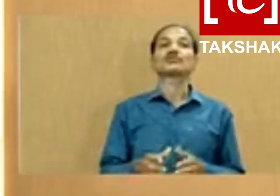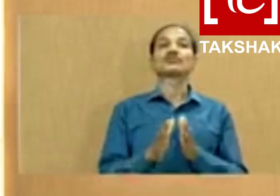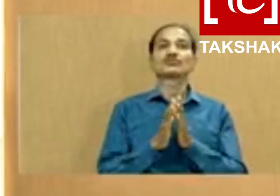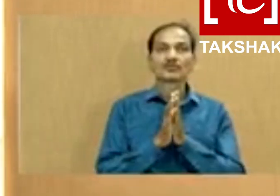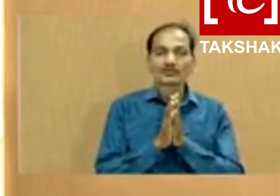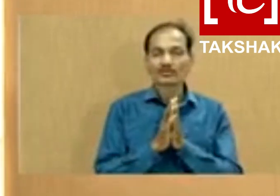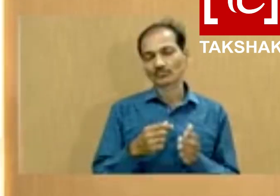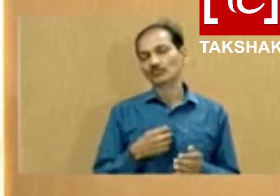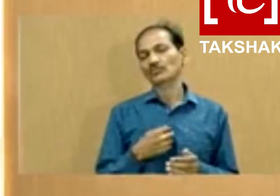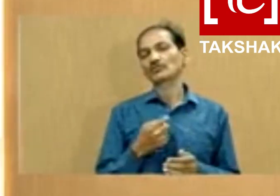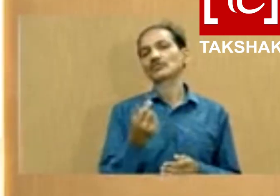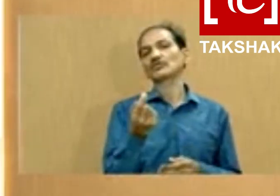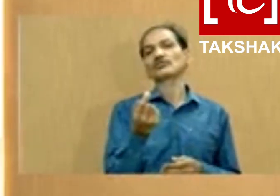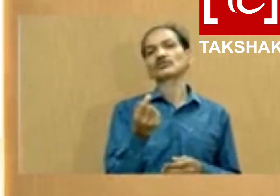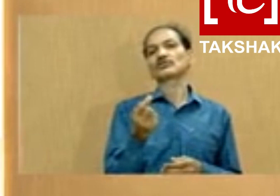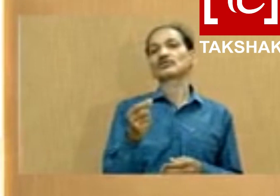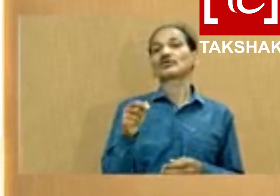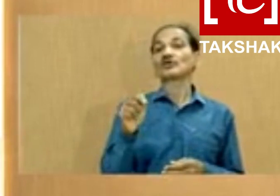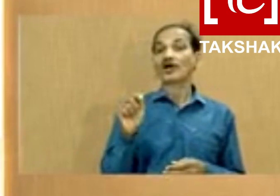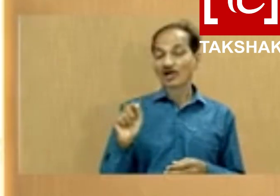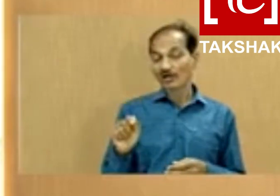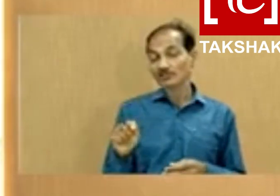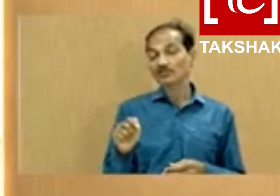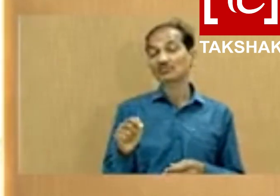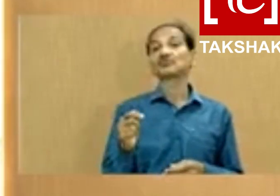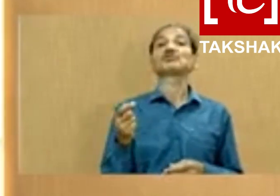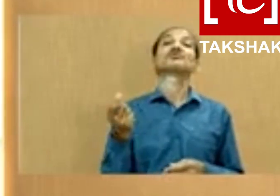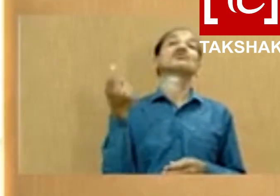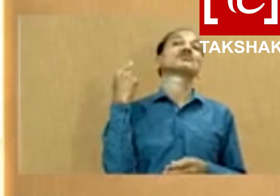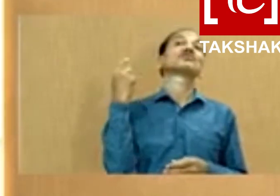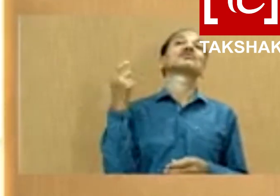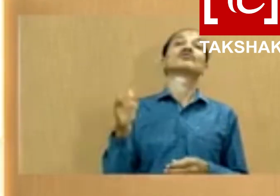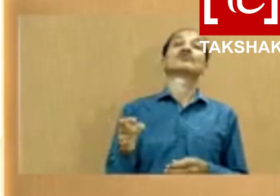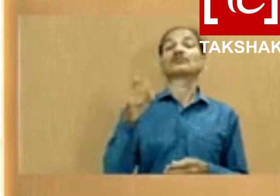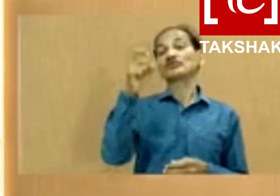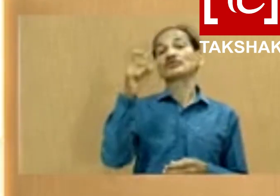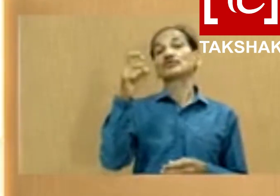ଆଜିକୁ ଠିକ 7 ଦିନ ତଳେ 26 ମାର୍ଚ୍ଚ ତାରିଖରେ ମାନ୍ୟବର ମୁଖ୍ୟମନ୍ତ୍ରୀ